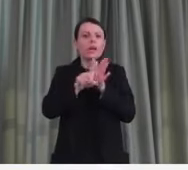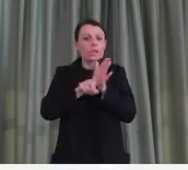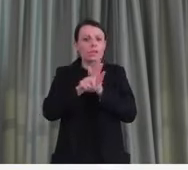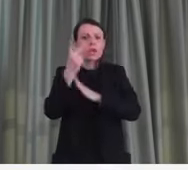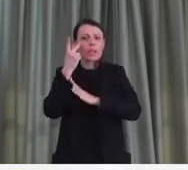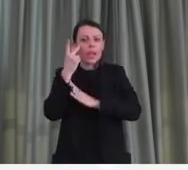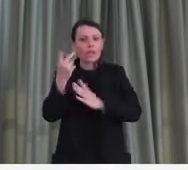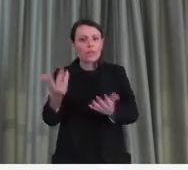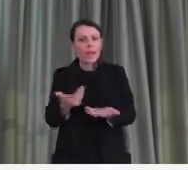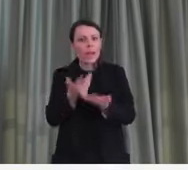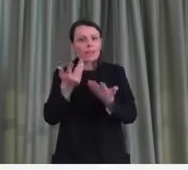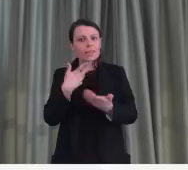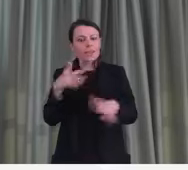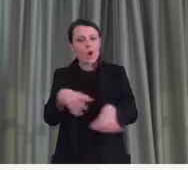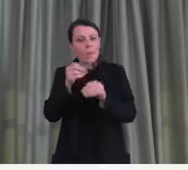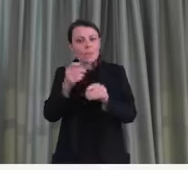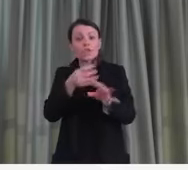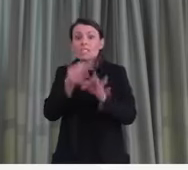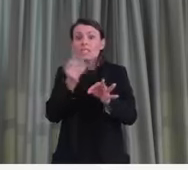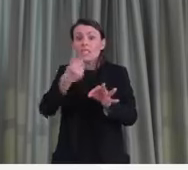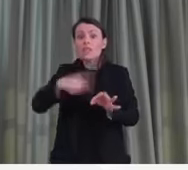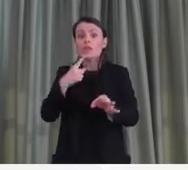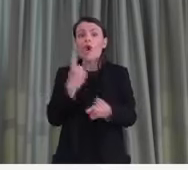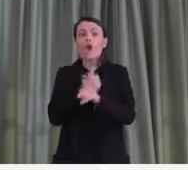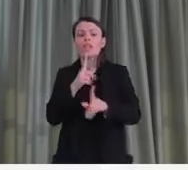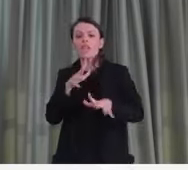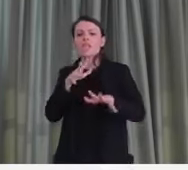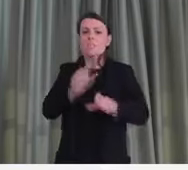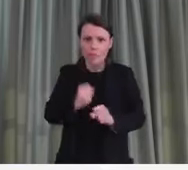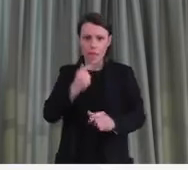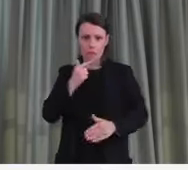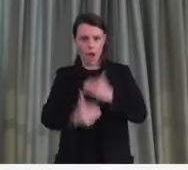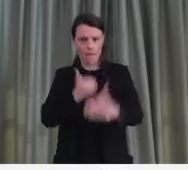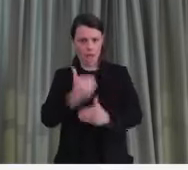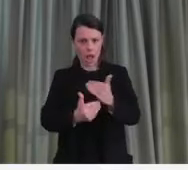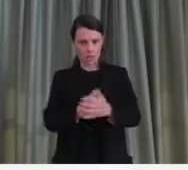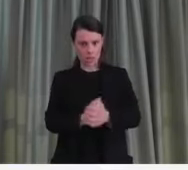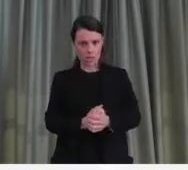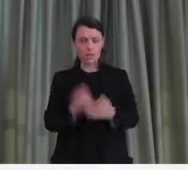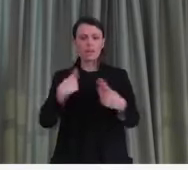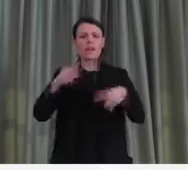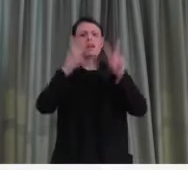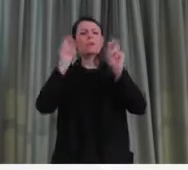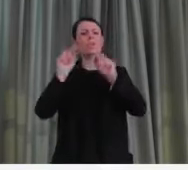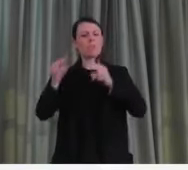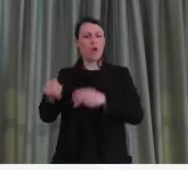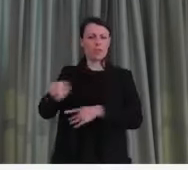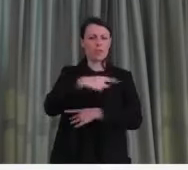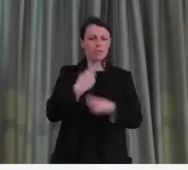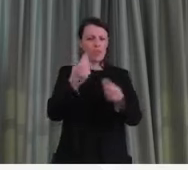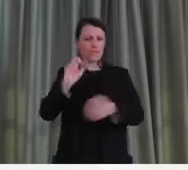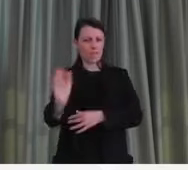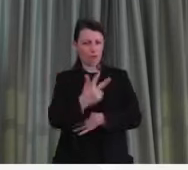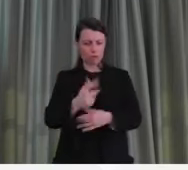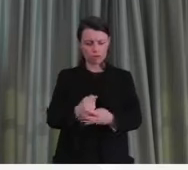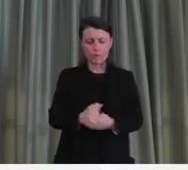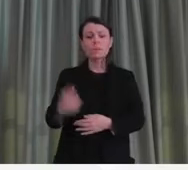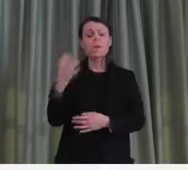dobbiamo intensificare le andiamo velocemente temi delle province abbiamo bergamo